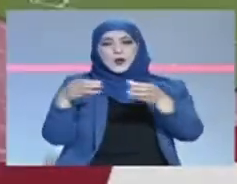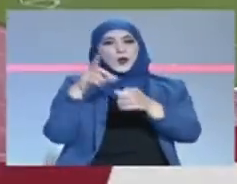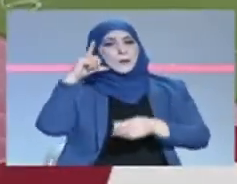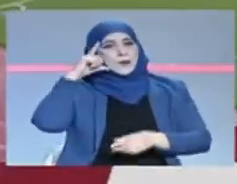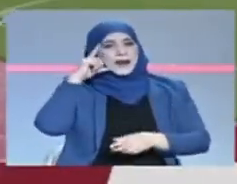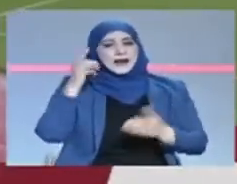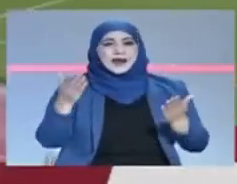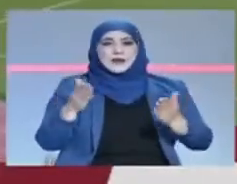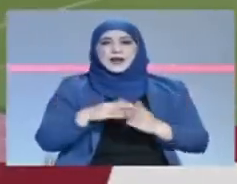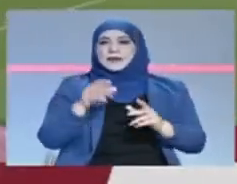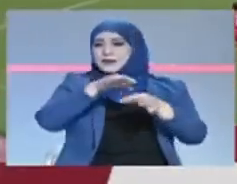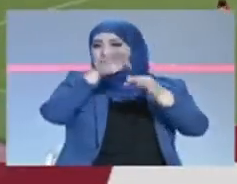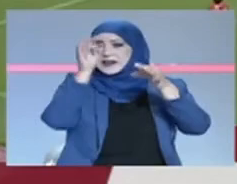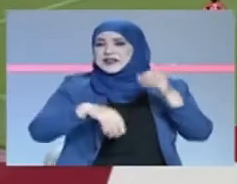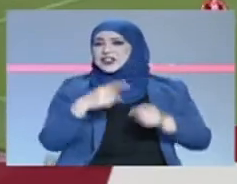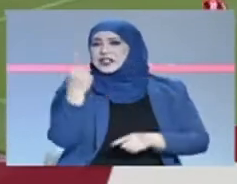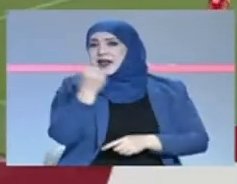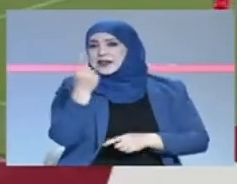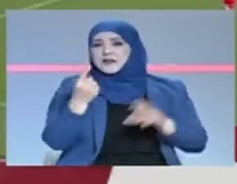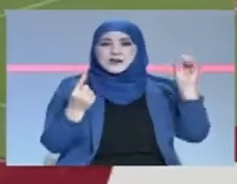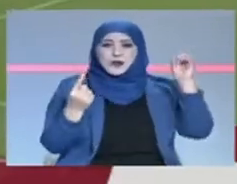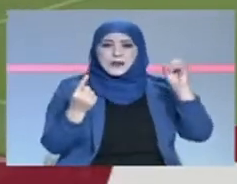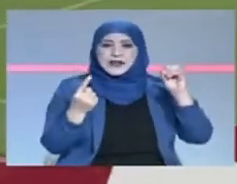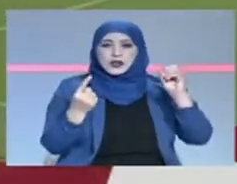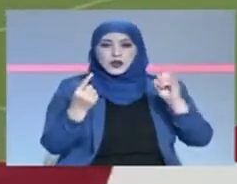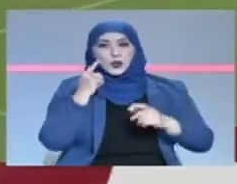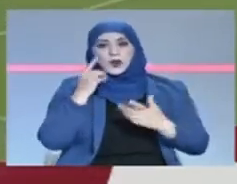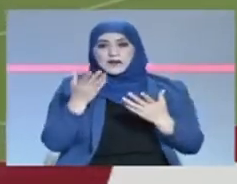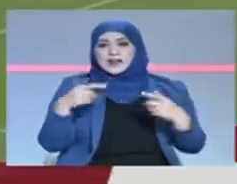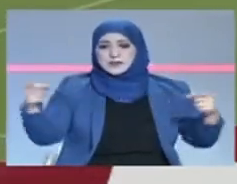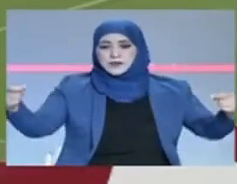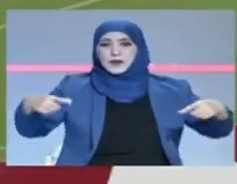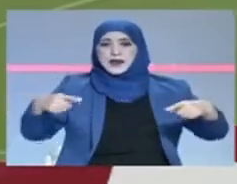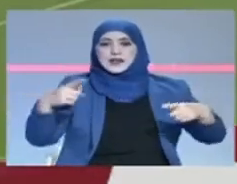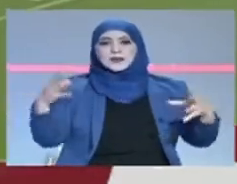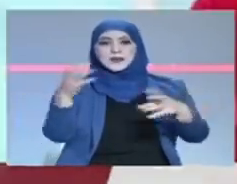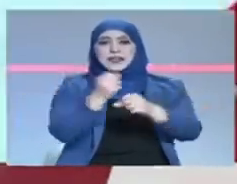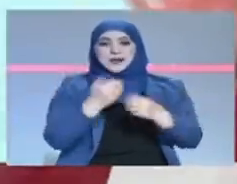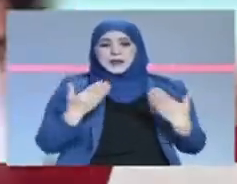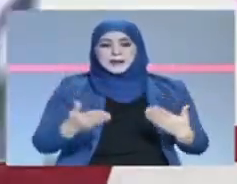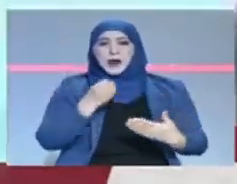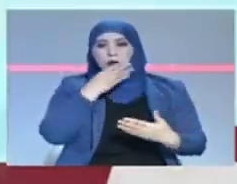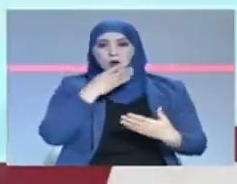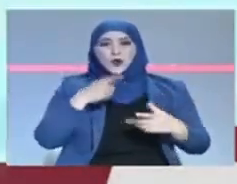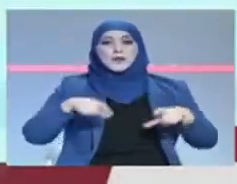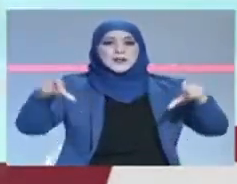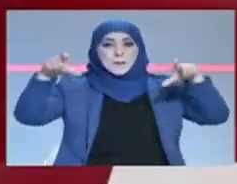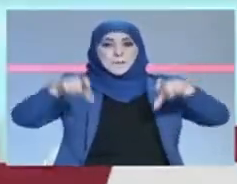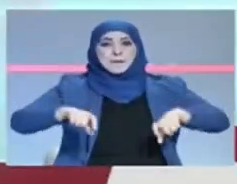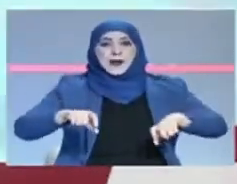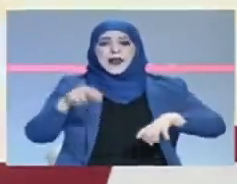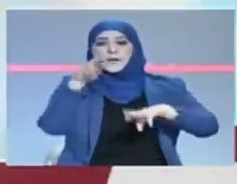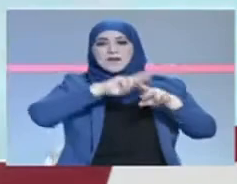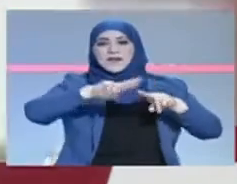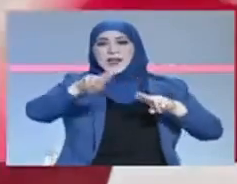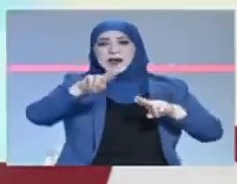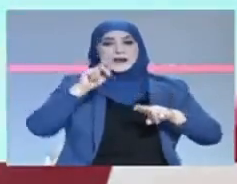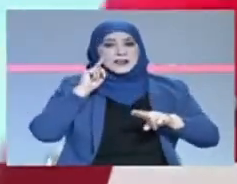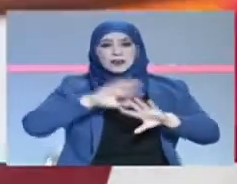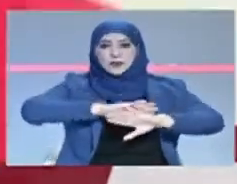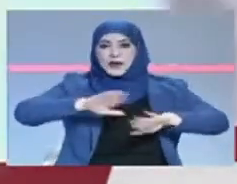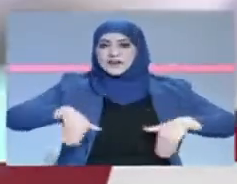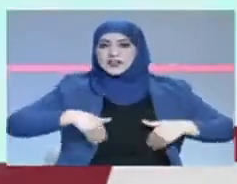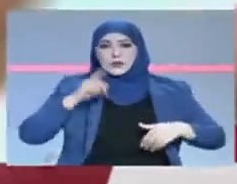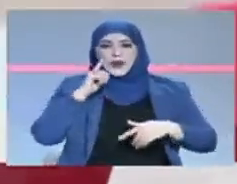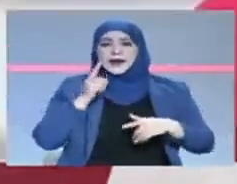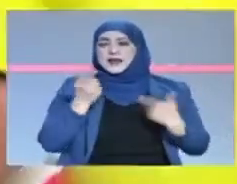ليبيا بنتيجة هدف دون رد في مباراة جمعتهما مساء اليوم بملعب حمادي العقل ببرادس في الجولة الأخيرة